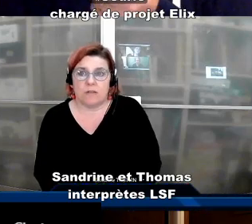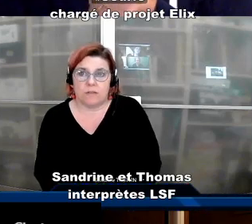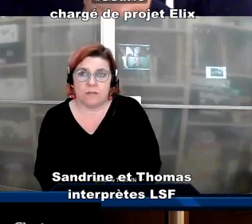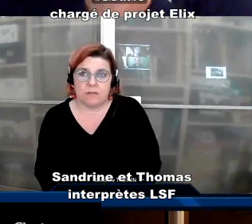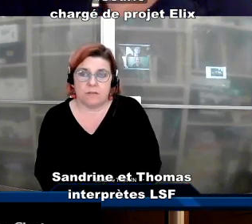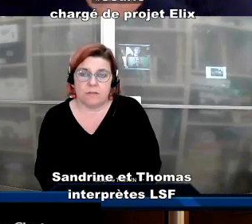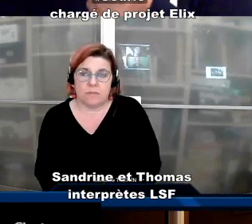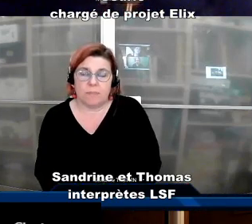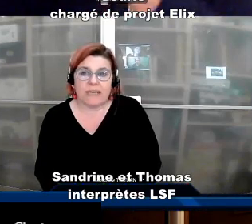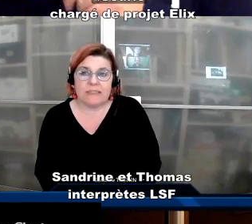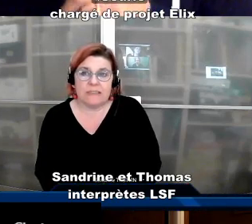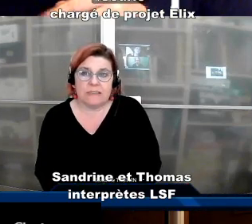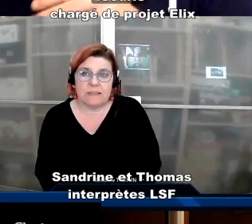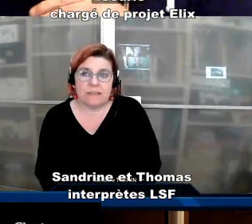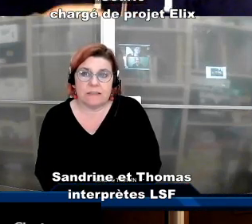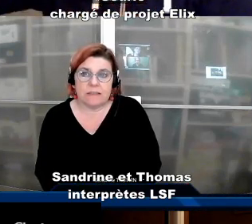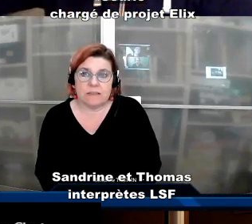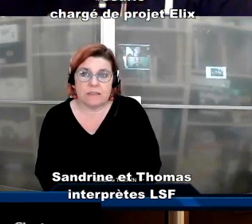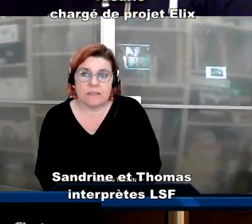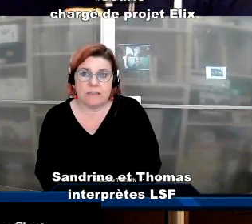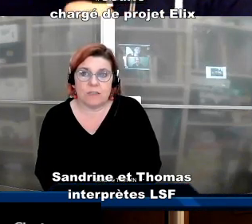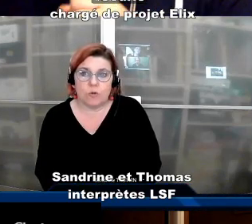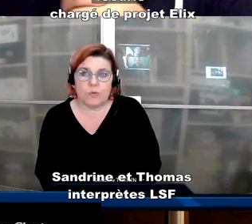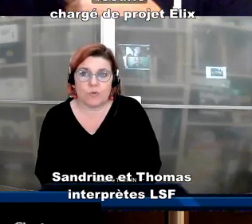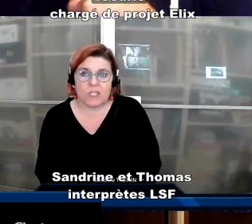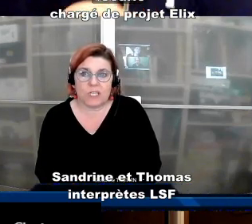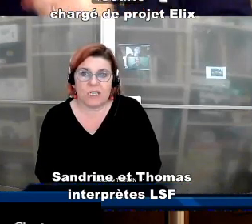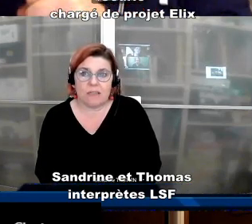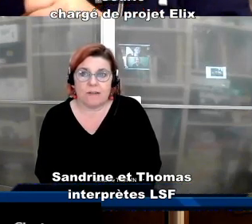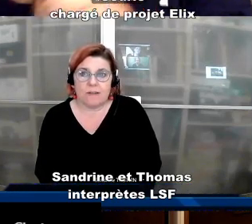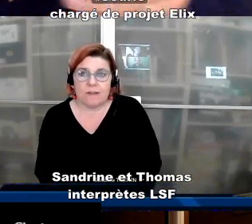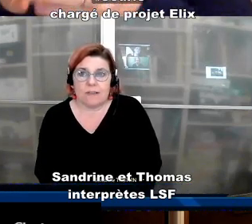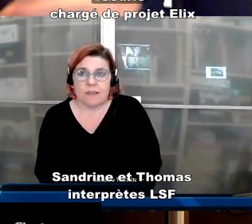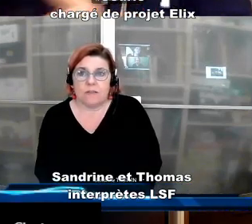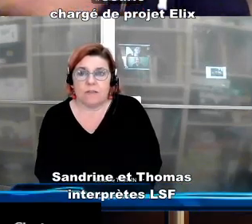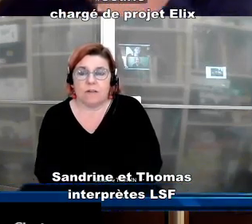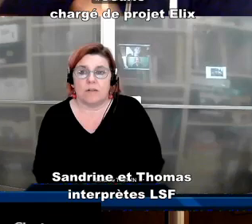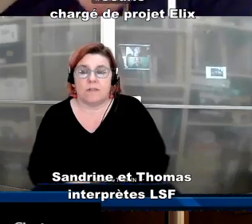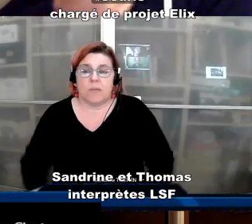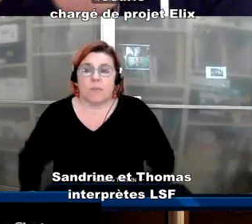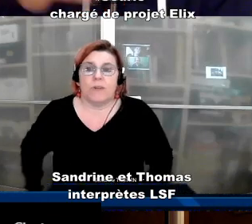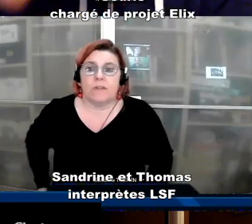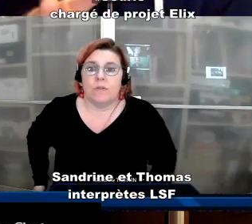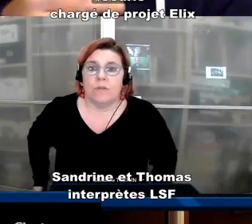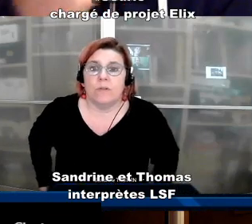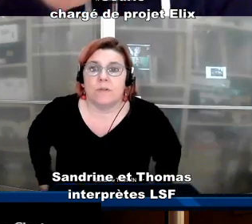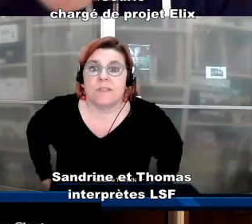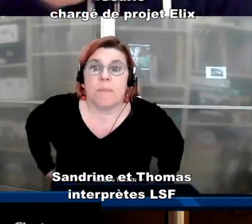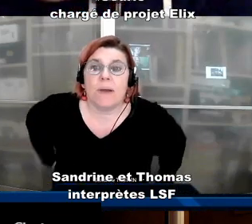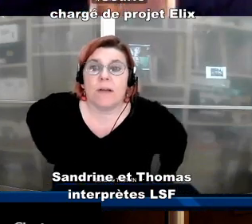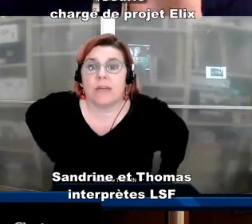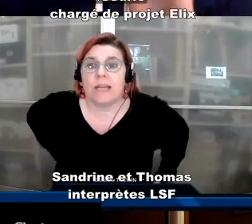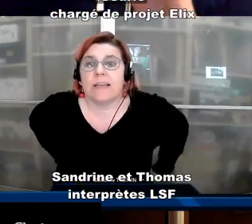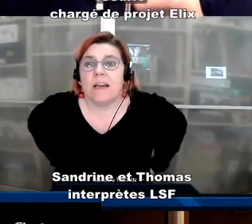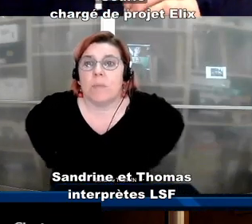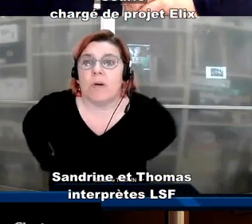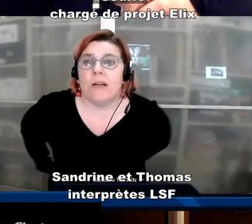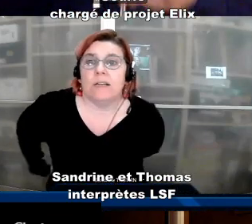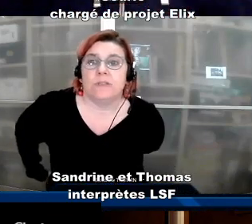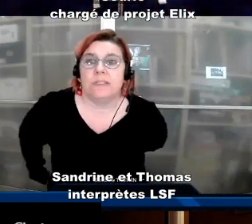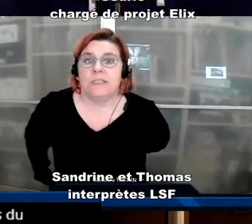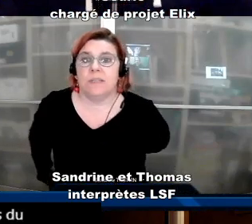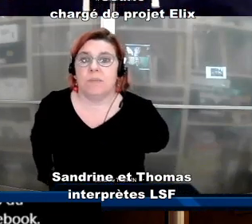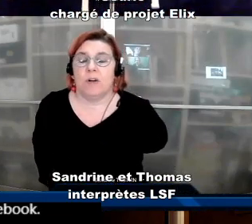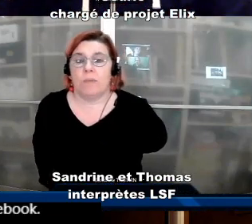voir par qui les groupes sont gérés. Ça peut être sympa quand quelqu'un